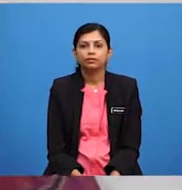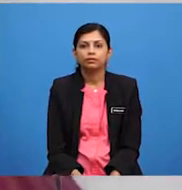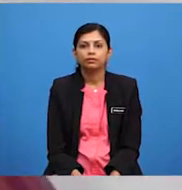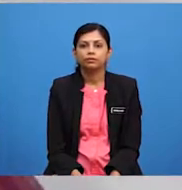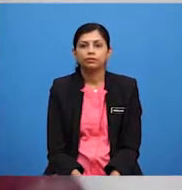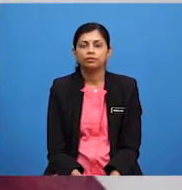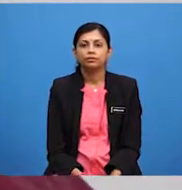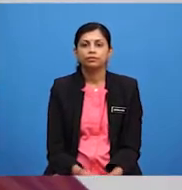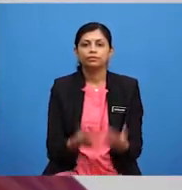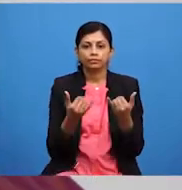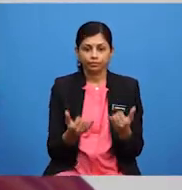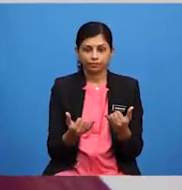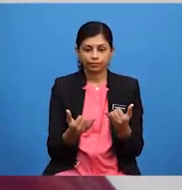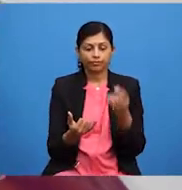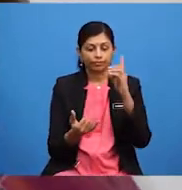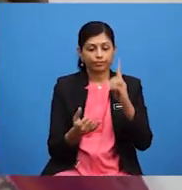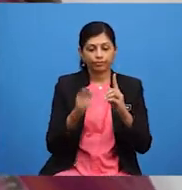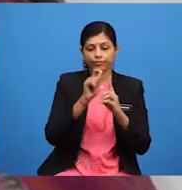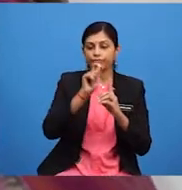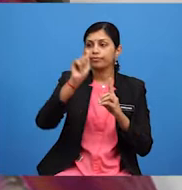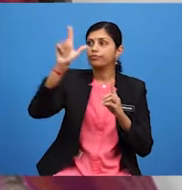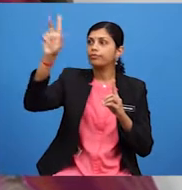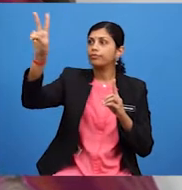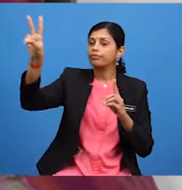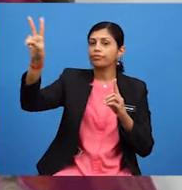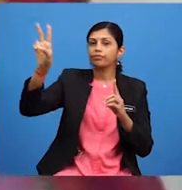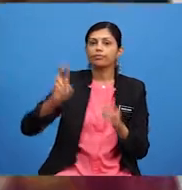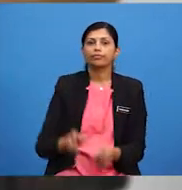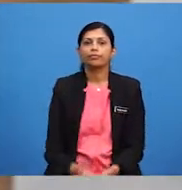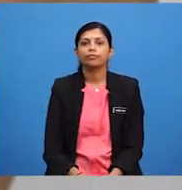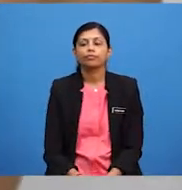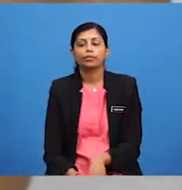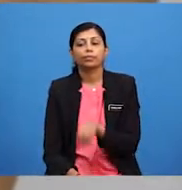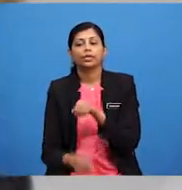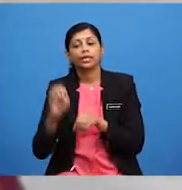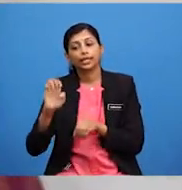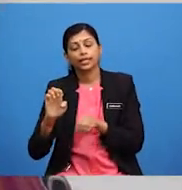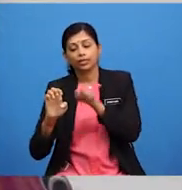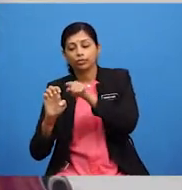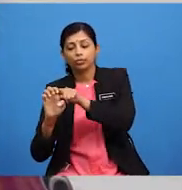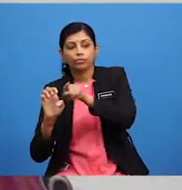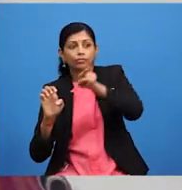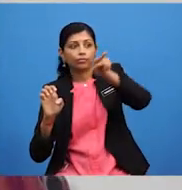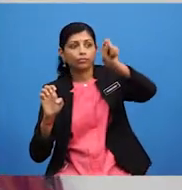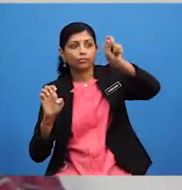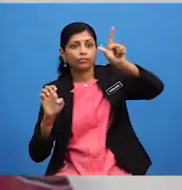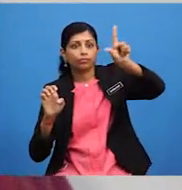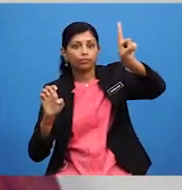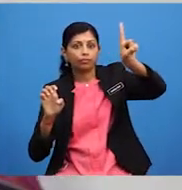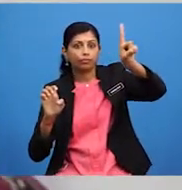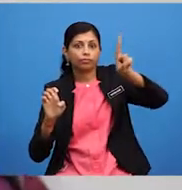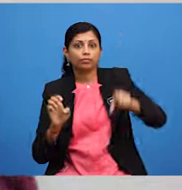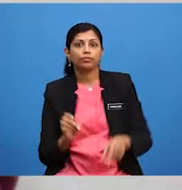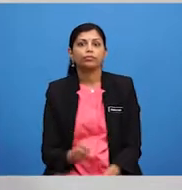titik lenyap 2 dan dari titik E ke titik lenyap